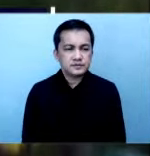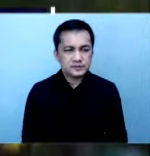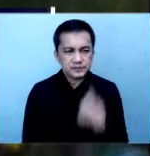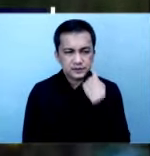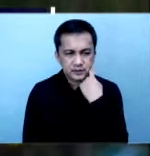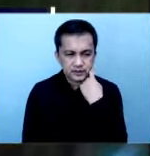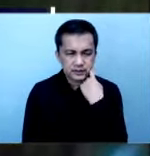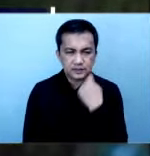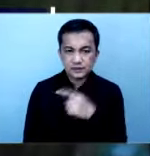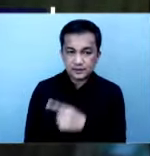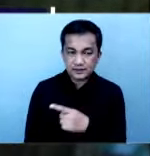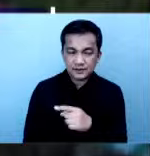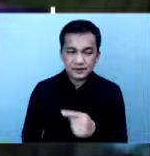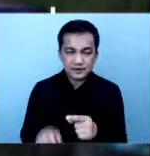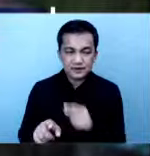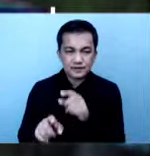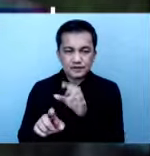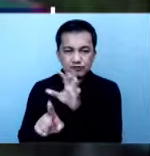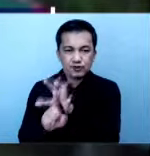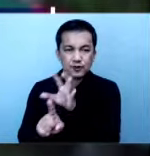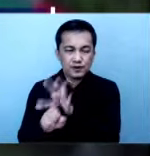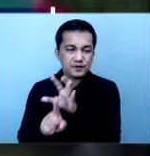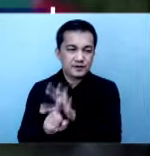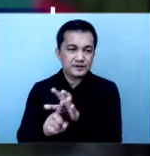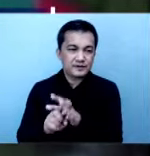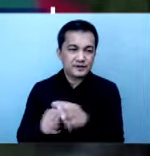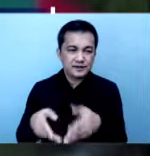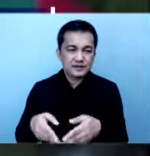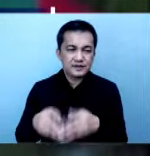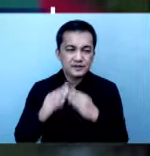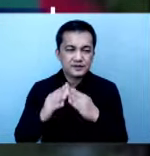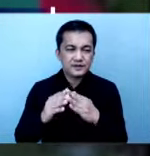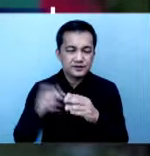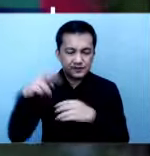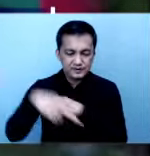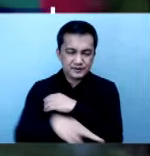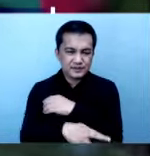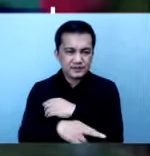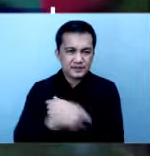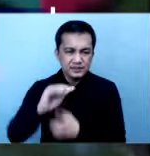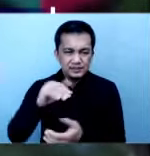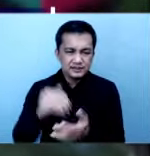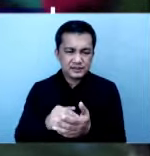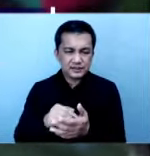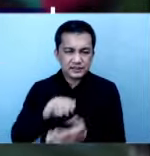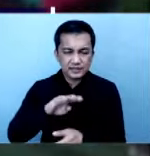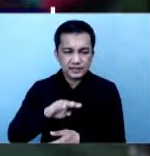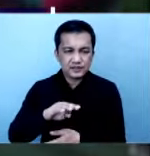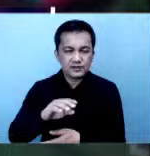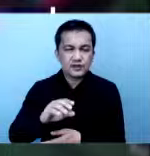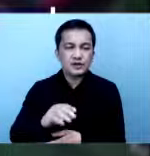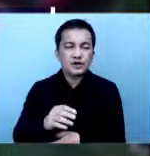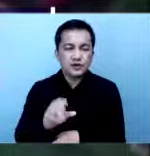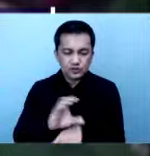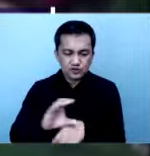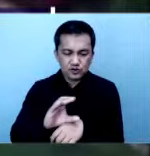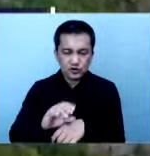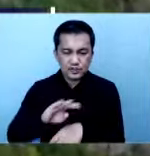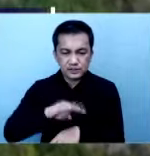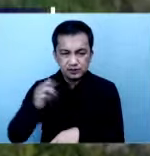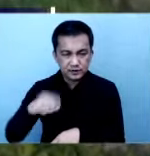Kamakailan lang nang maging kontrobersyal ang itinayong resort sa gitna ng Chocolate Hills sa Bohol na itinuturing na protected